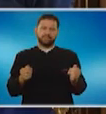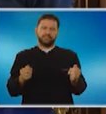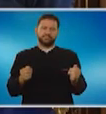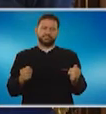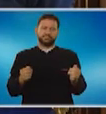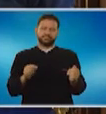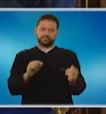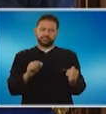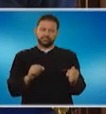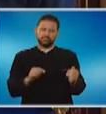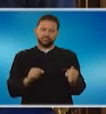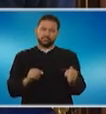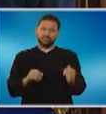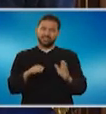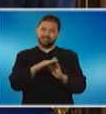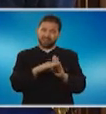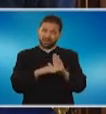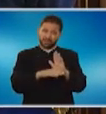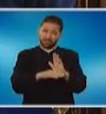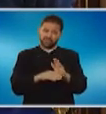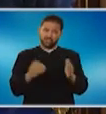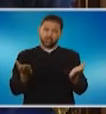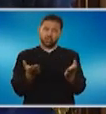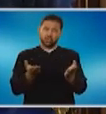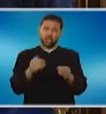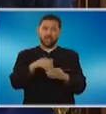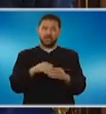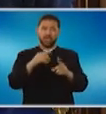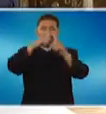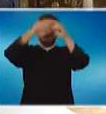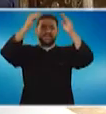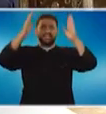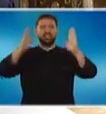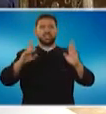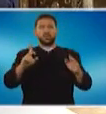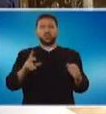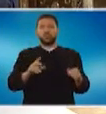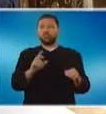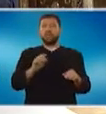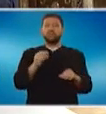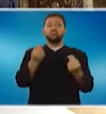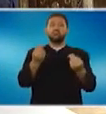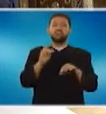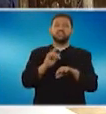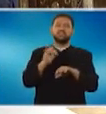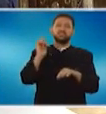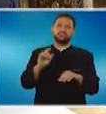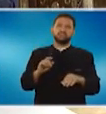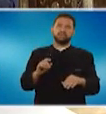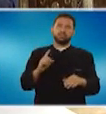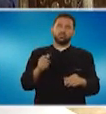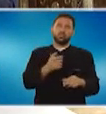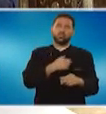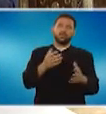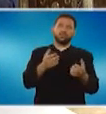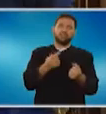reglementezi lectura, citirea în biserică. Nu cred că e nevoie de simplu bun simț. Nu poți să iei